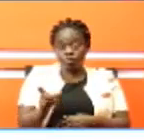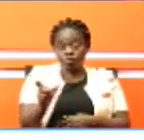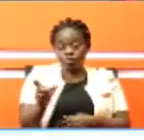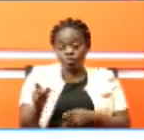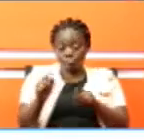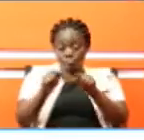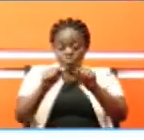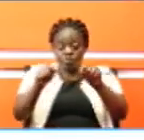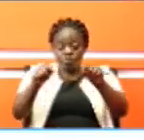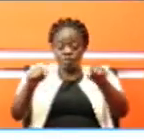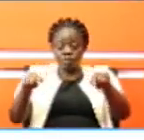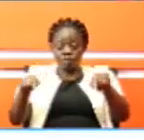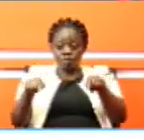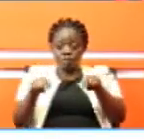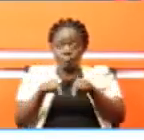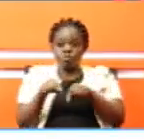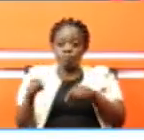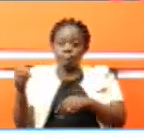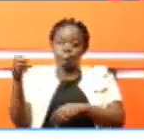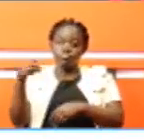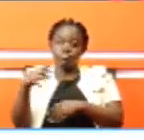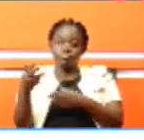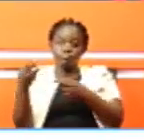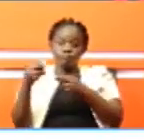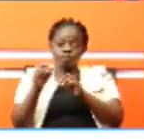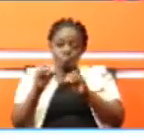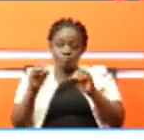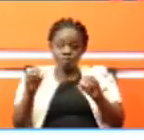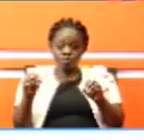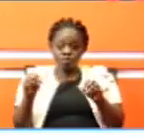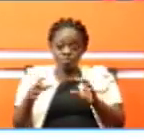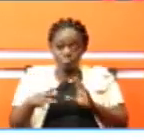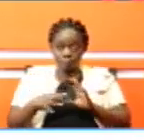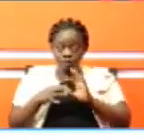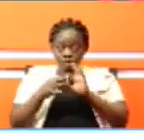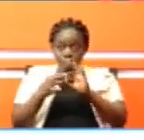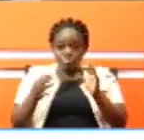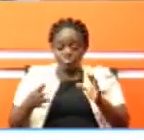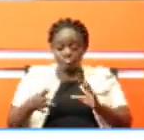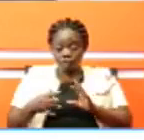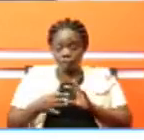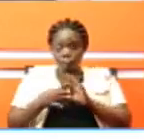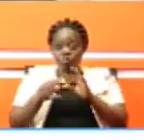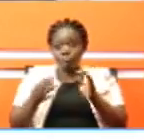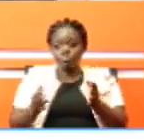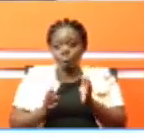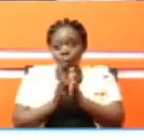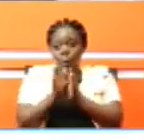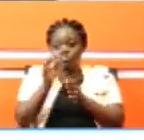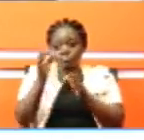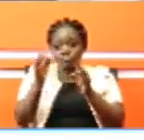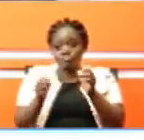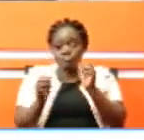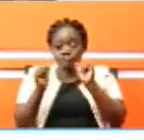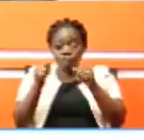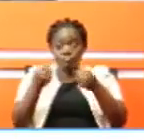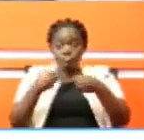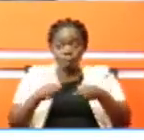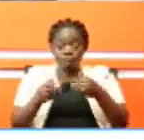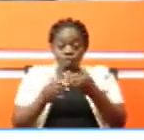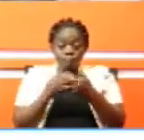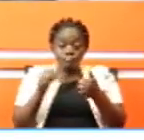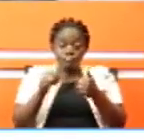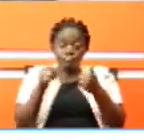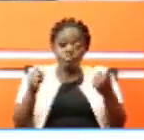square mubeeramu akataala tekatera kujja naye kajja kakwataganye na otaneeta bakubuulira ebimu ku by'olina okukola okulabirira